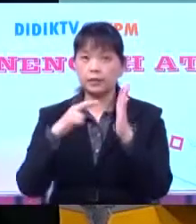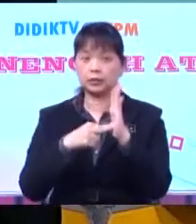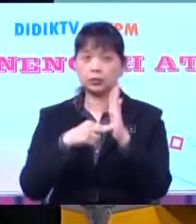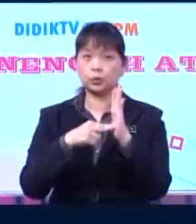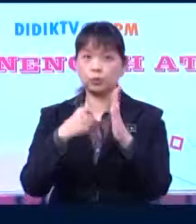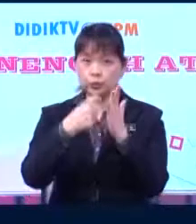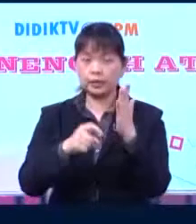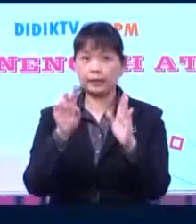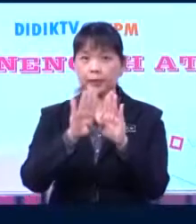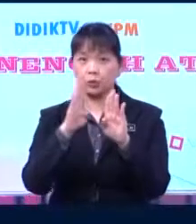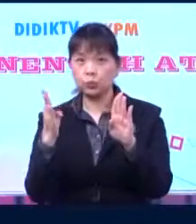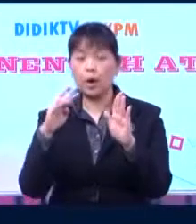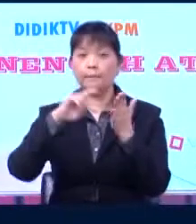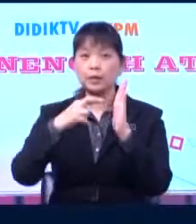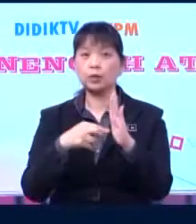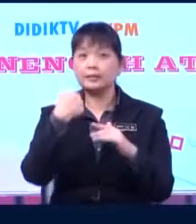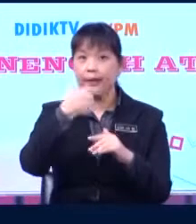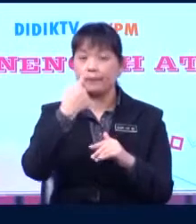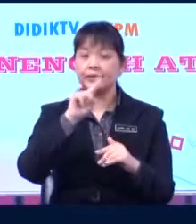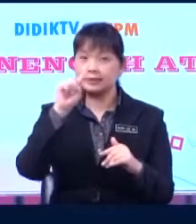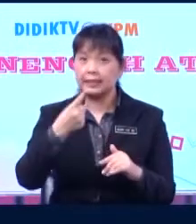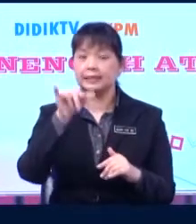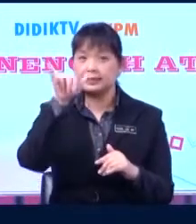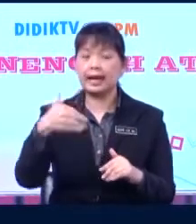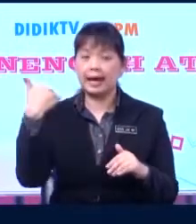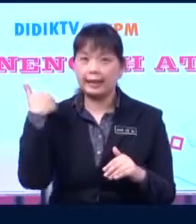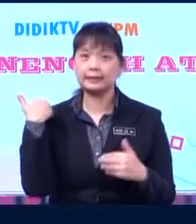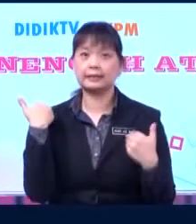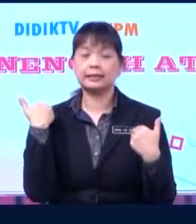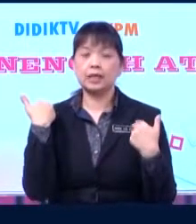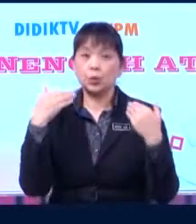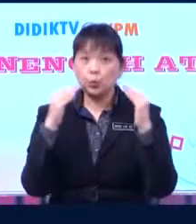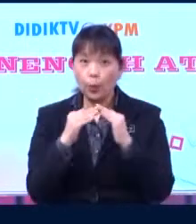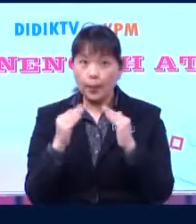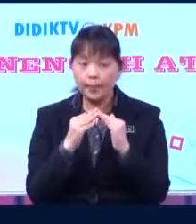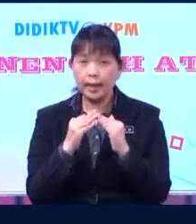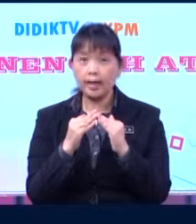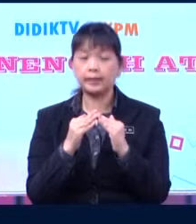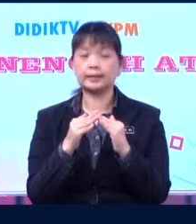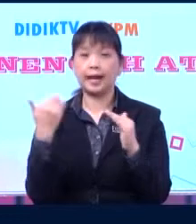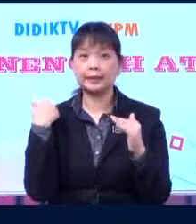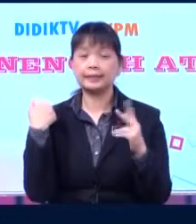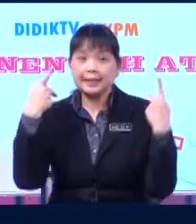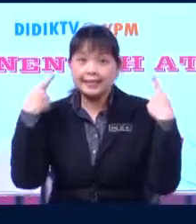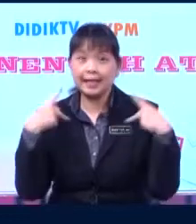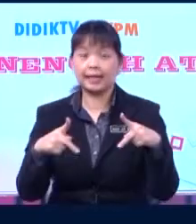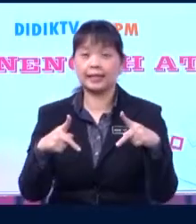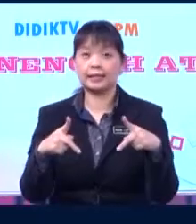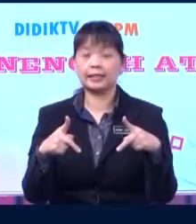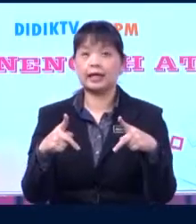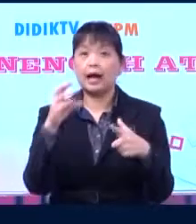pose Harjo yang ada rumah ada kedai kek ada bagu.com Ushul ataupun Tanah kosong pun